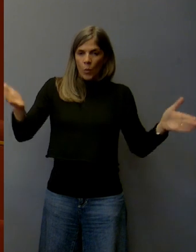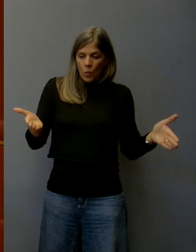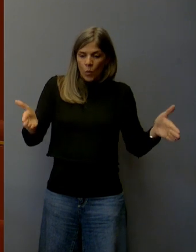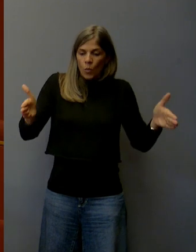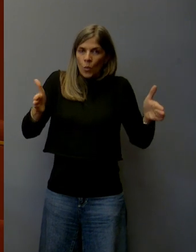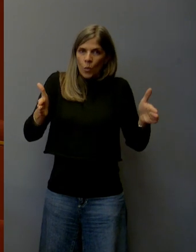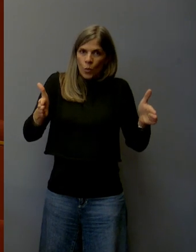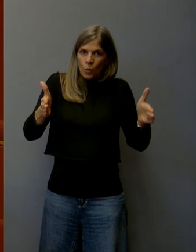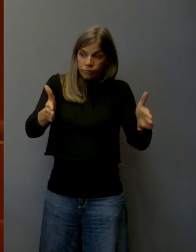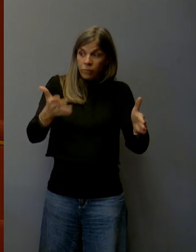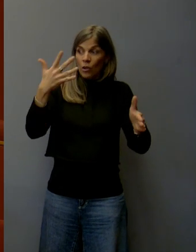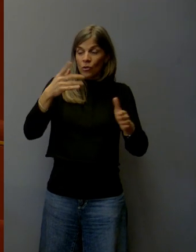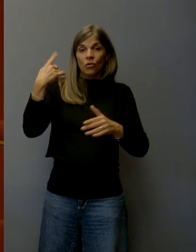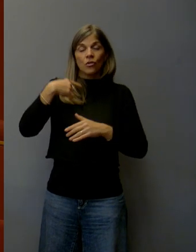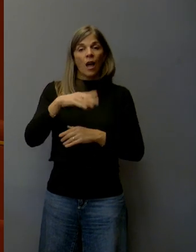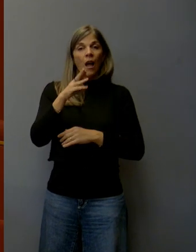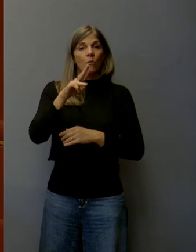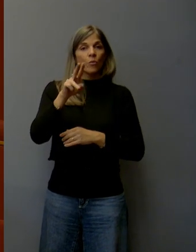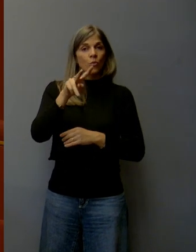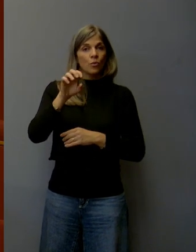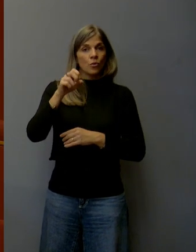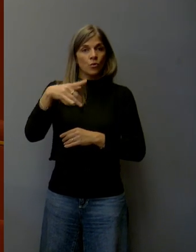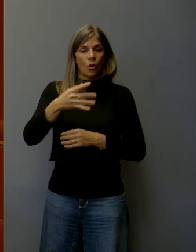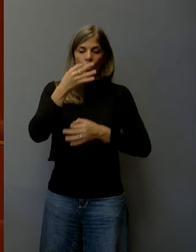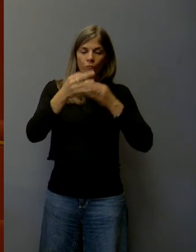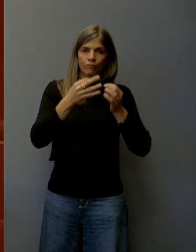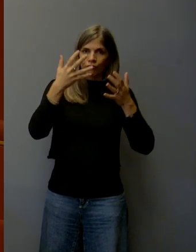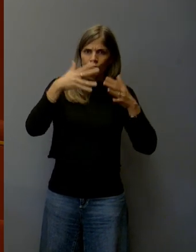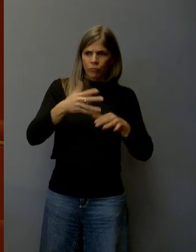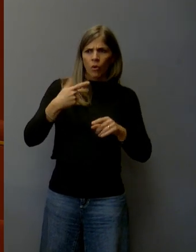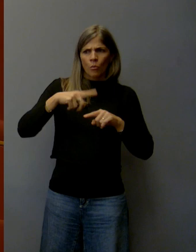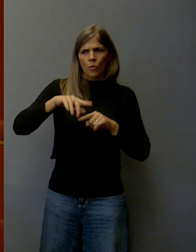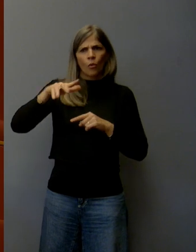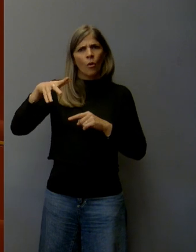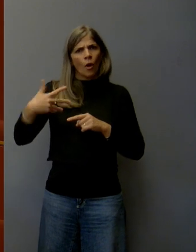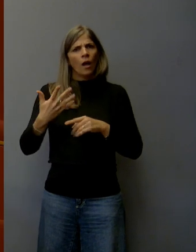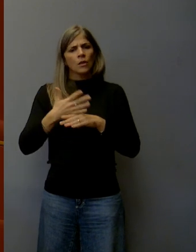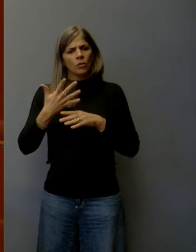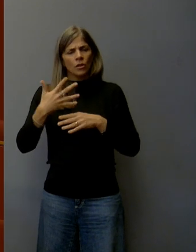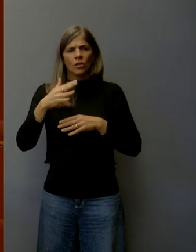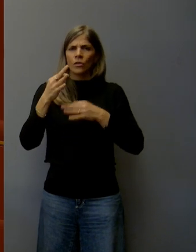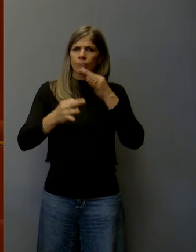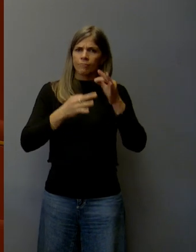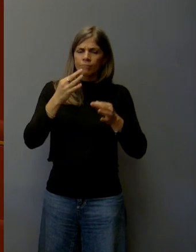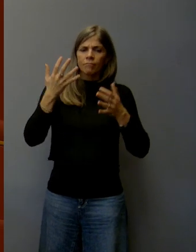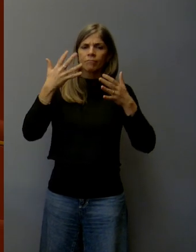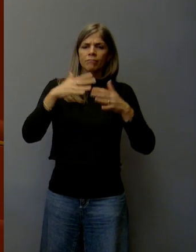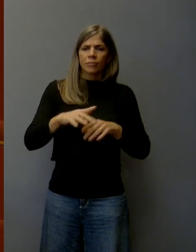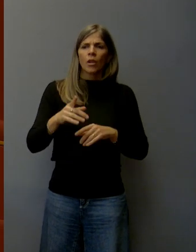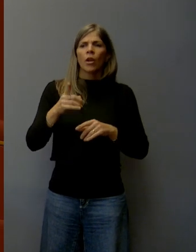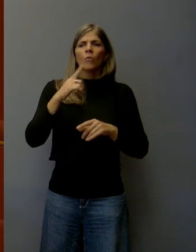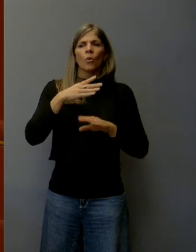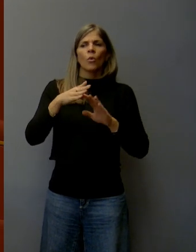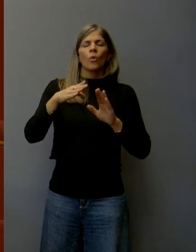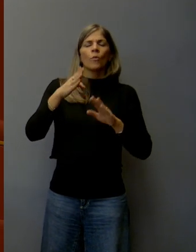la collega consigliera Rita Bruzzone ne hanno parlato altri Se non ricordo male forse anche rossoverdi